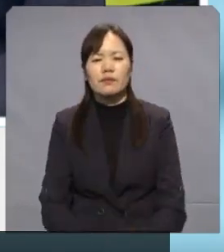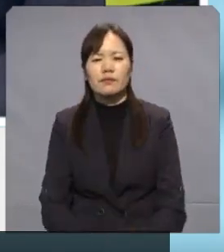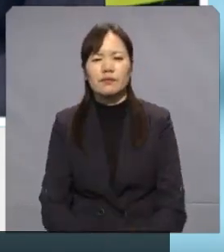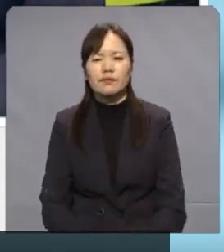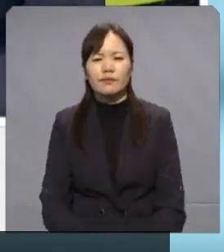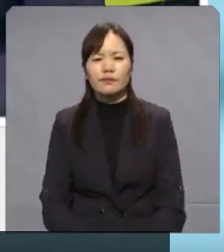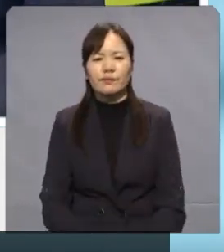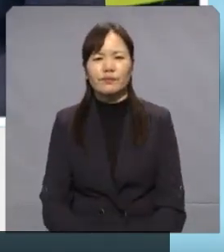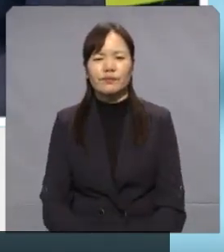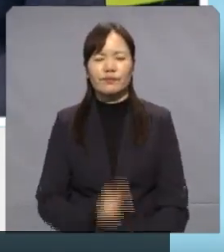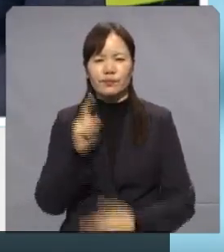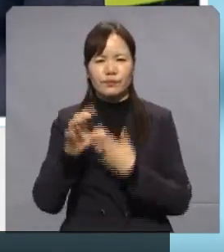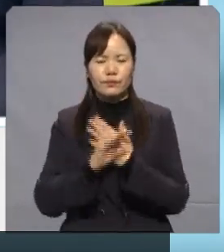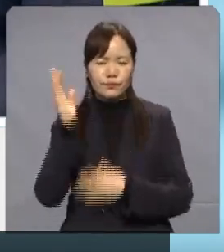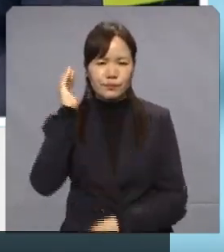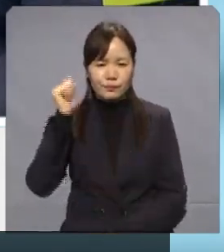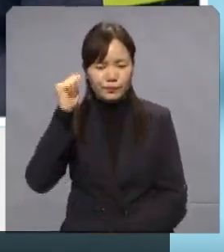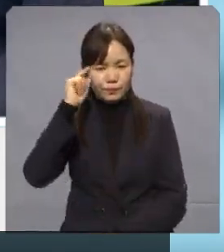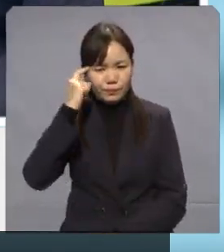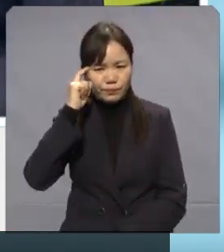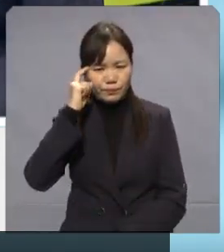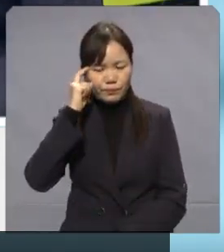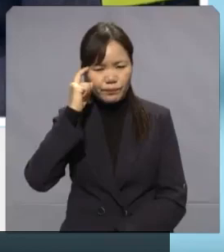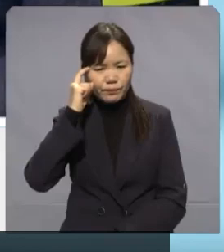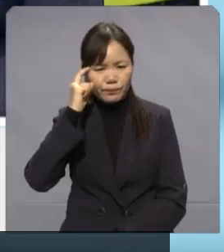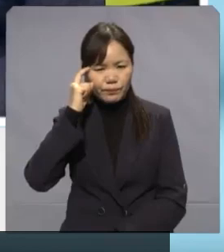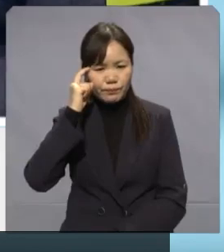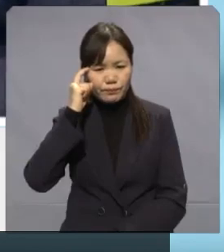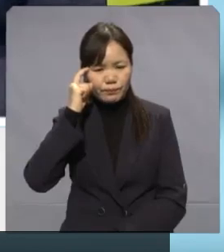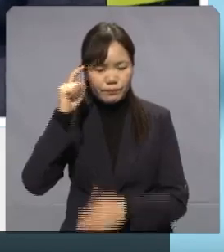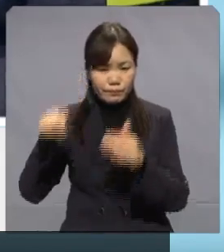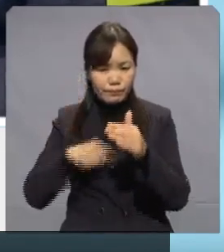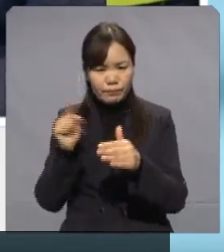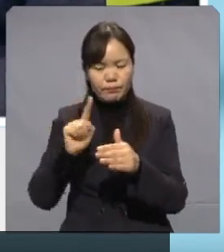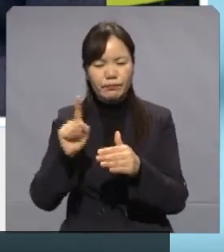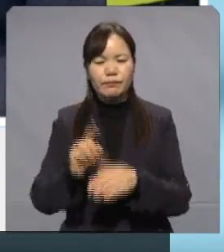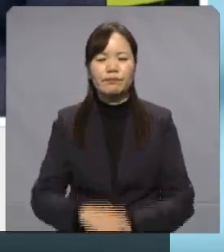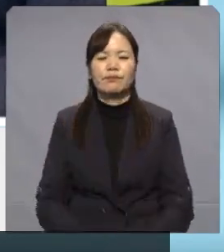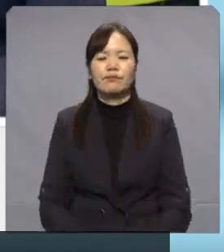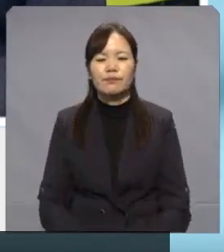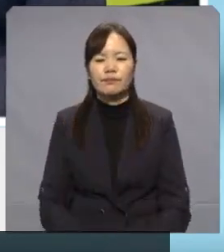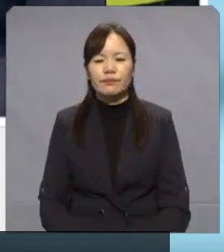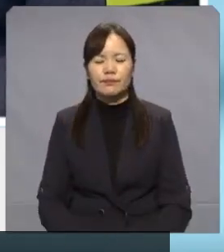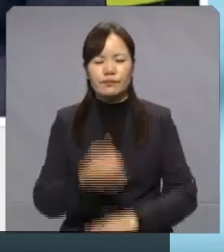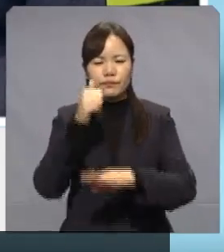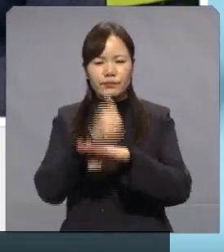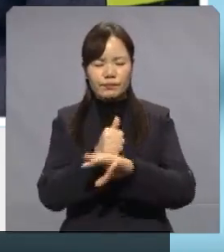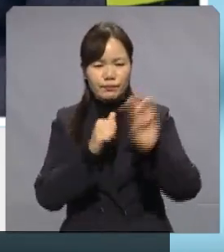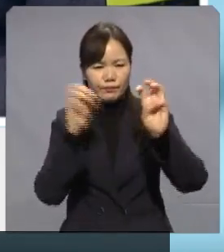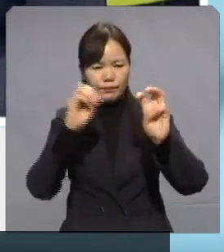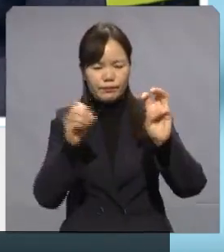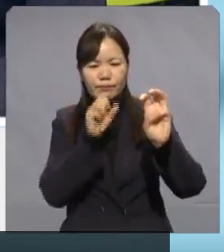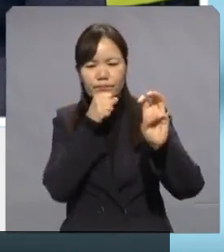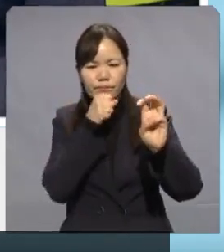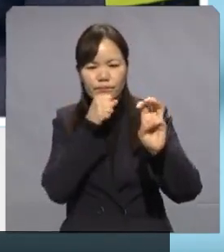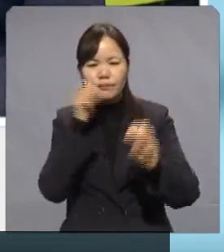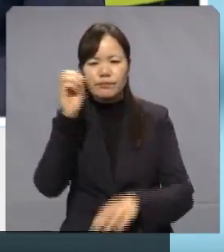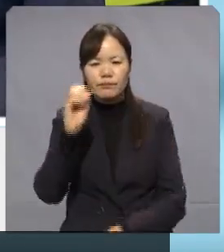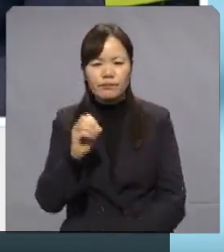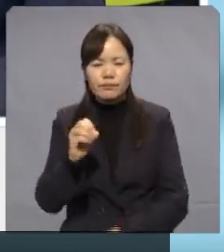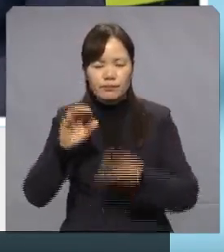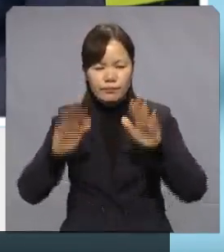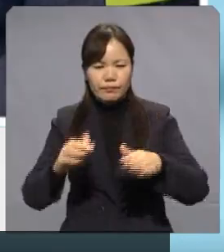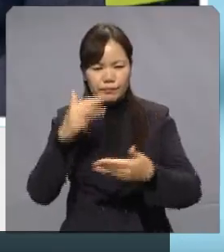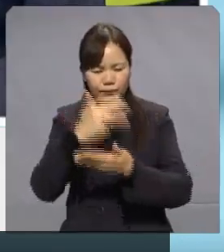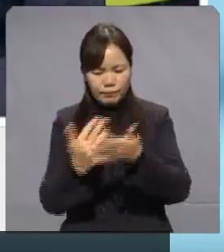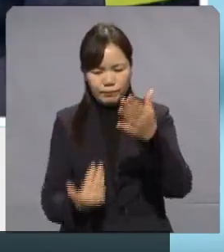되죠. 그러면은 대통령의 이런 의지에는 뭐가 있느냐라고 보면 결국은 30%의 지지율이 자칫 이번 그